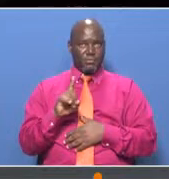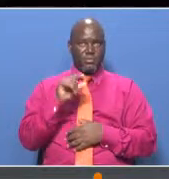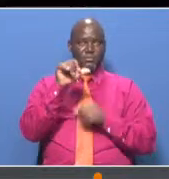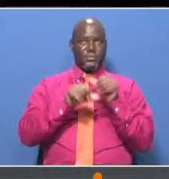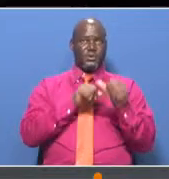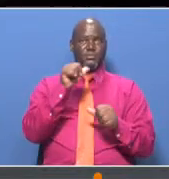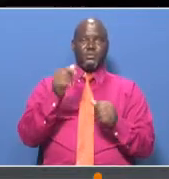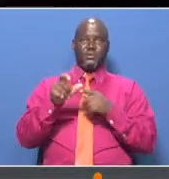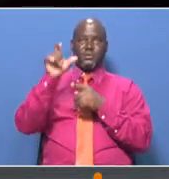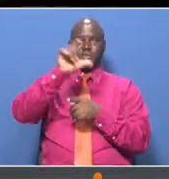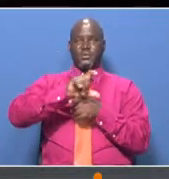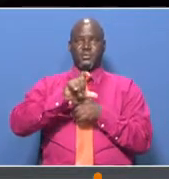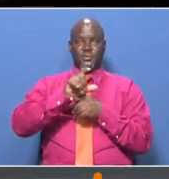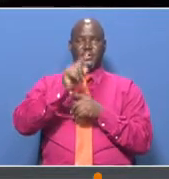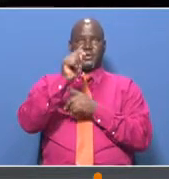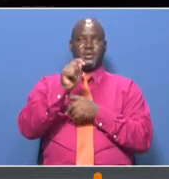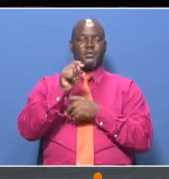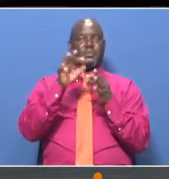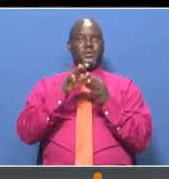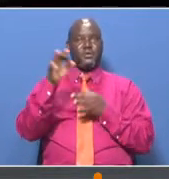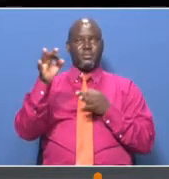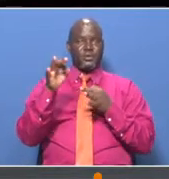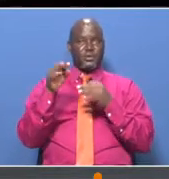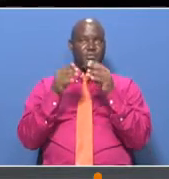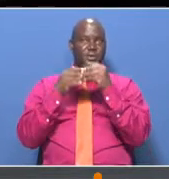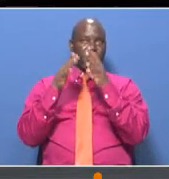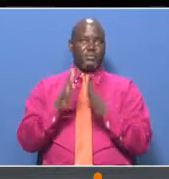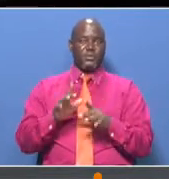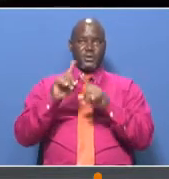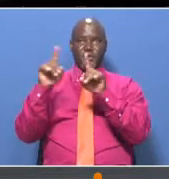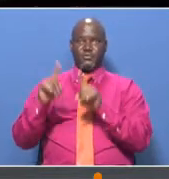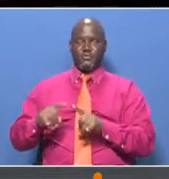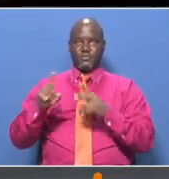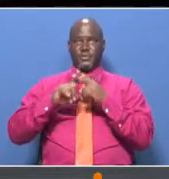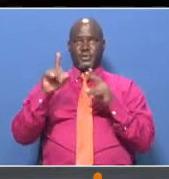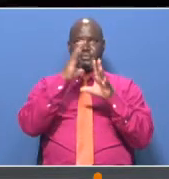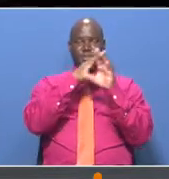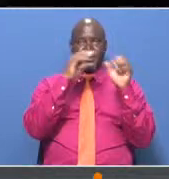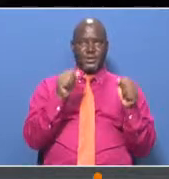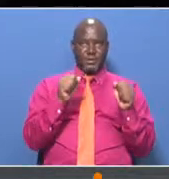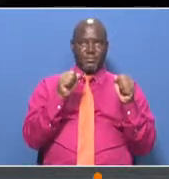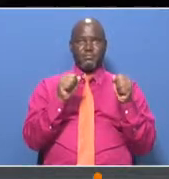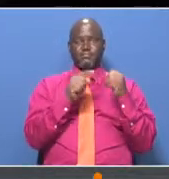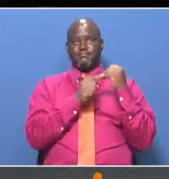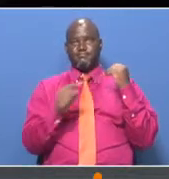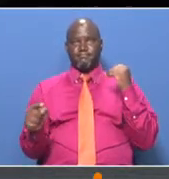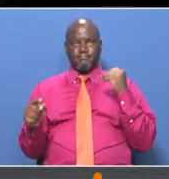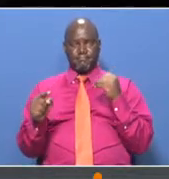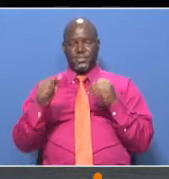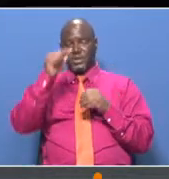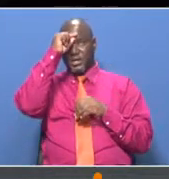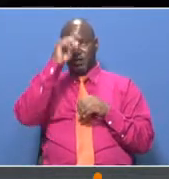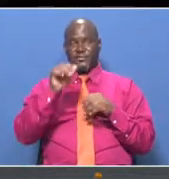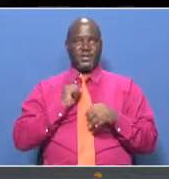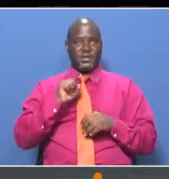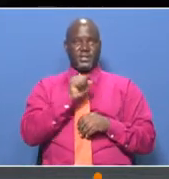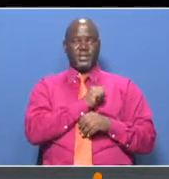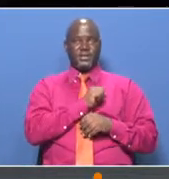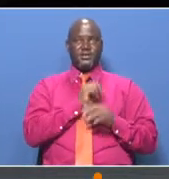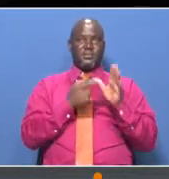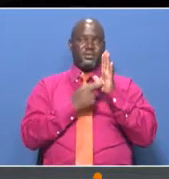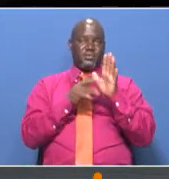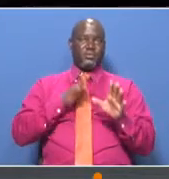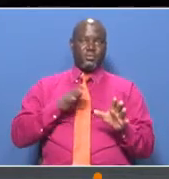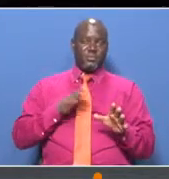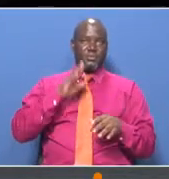kuhusiana na kuongeza muhula wa kuhudumu kwa viongozi tofauti kuanzia rais. Basi tukisonga kwa gavana, maseneta, wawakilishi